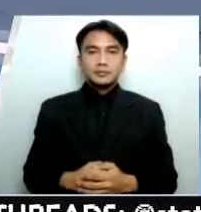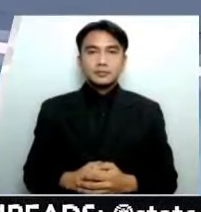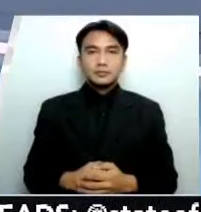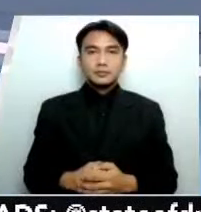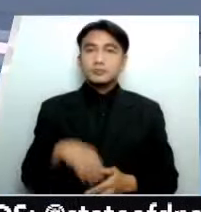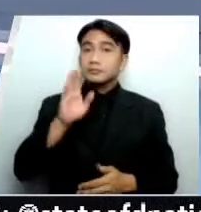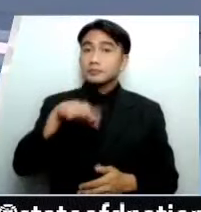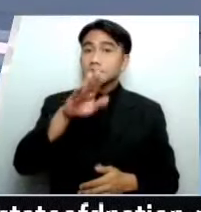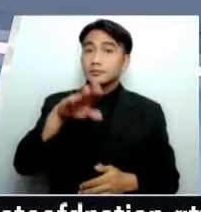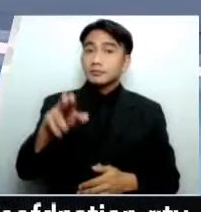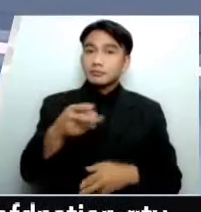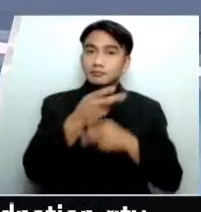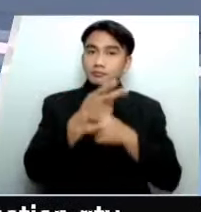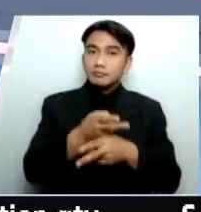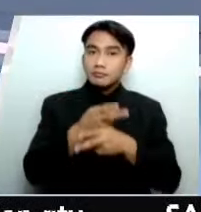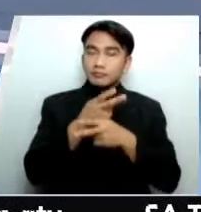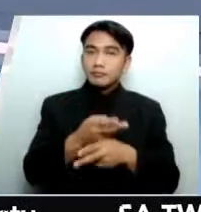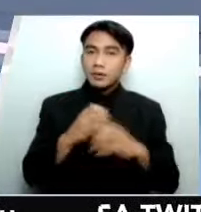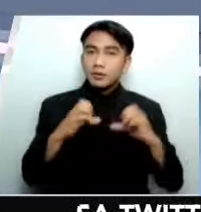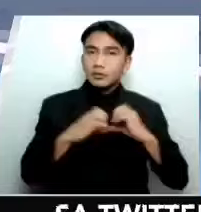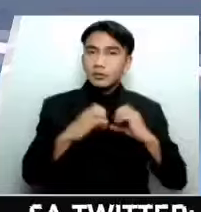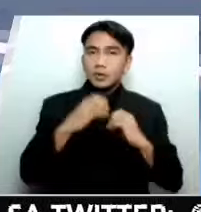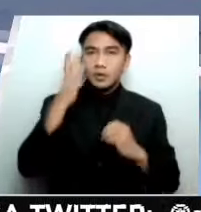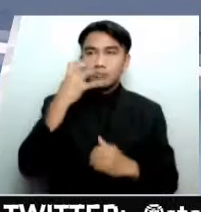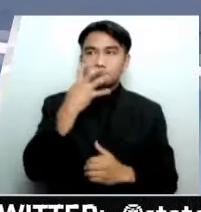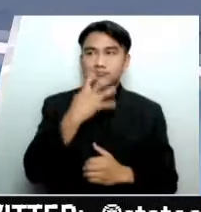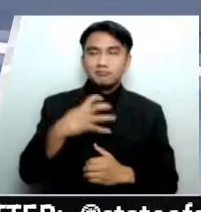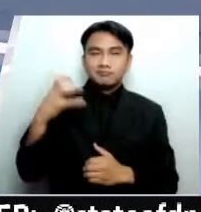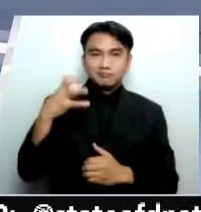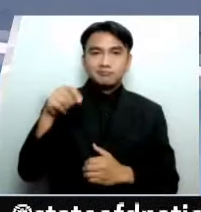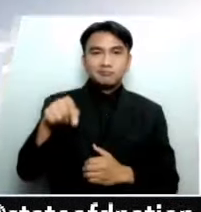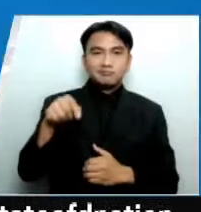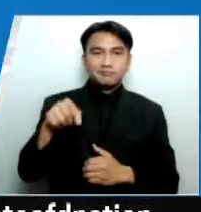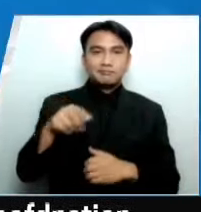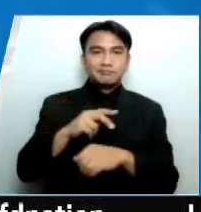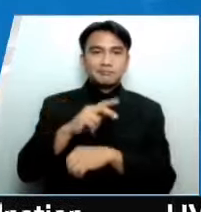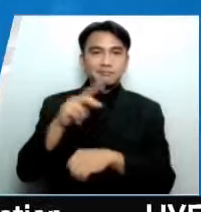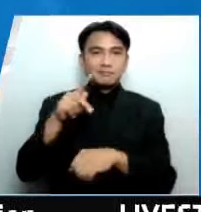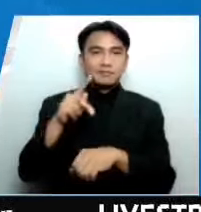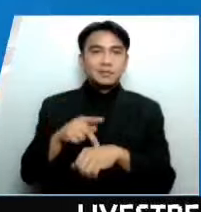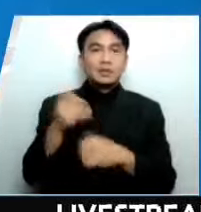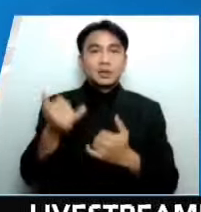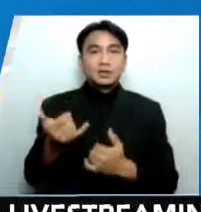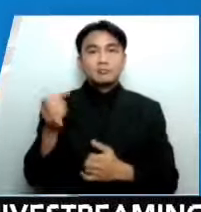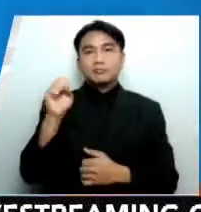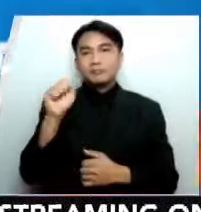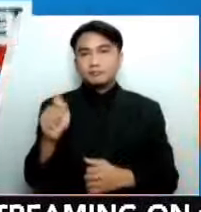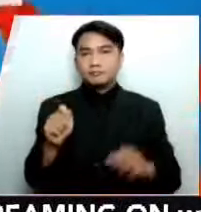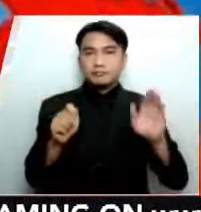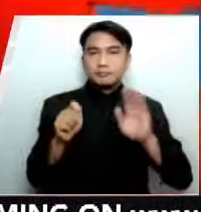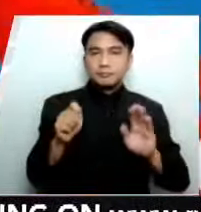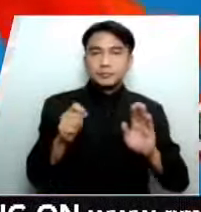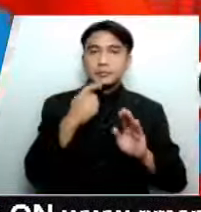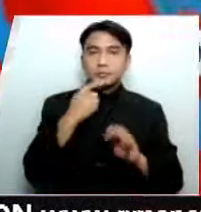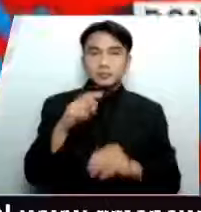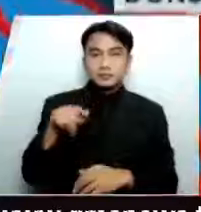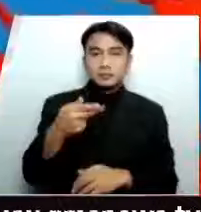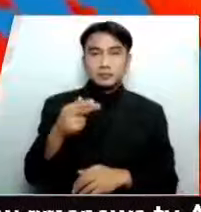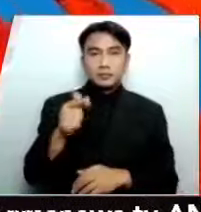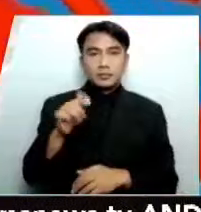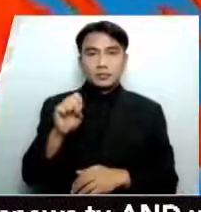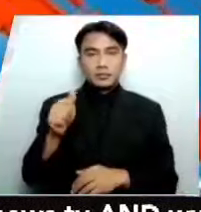kapuso, magiging mainit pa rin sa malaking bahagi ng bansa ngayong weekend. Sa datos ng PAGASA, tutungtong sa danger level